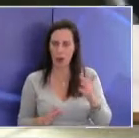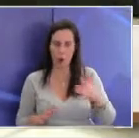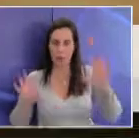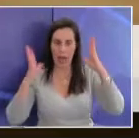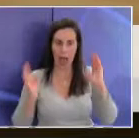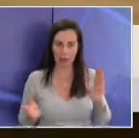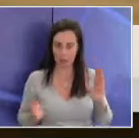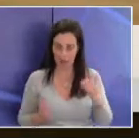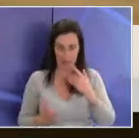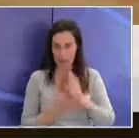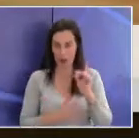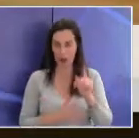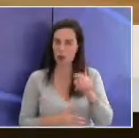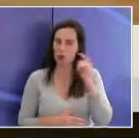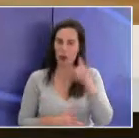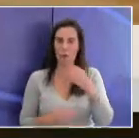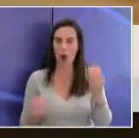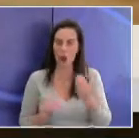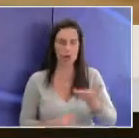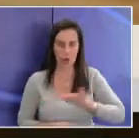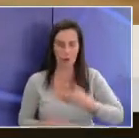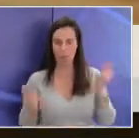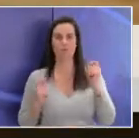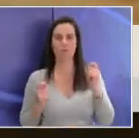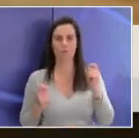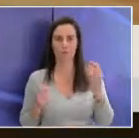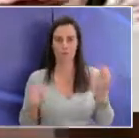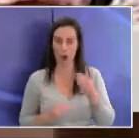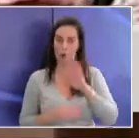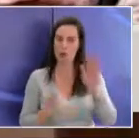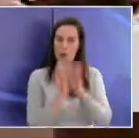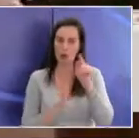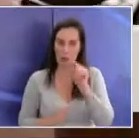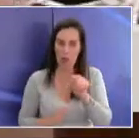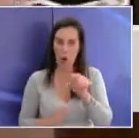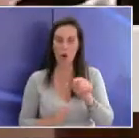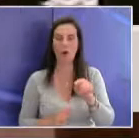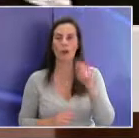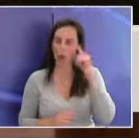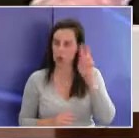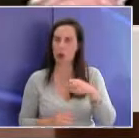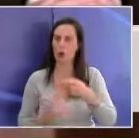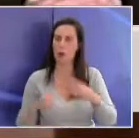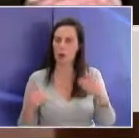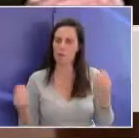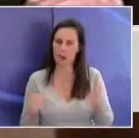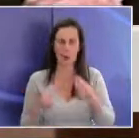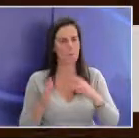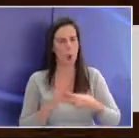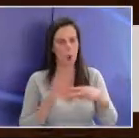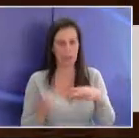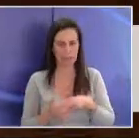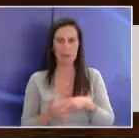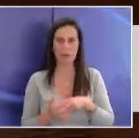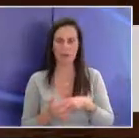בפיס, אני צריך להגיד את האמת. זה נראה כמו משהו שנזרק עליו, משהו שנתניהו ביקש. אנחנו יודעים שיש פה גם כל מיני קונסטלציות פוליטיות